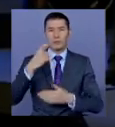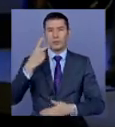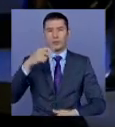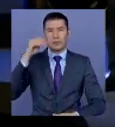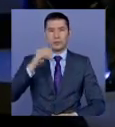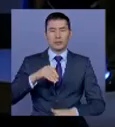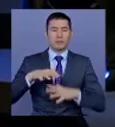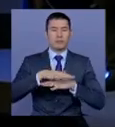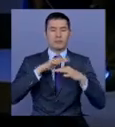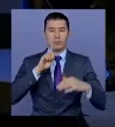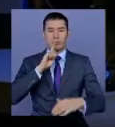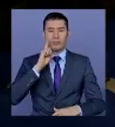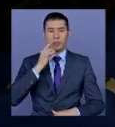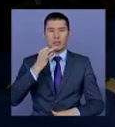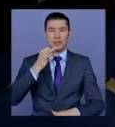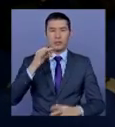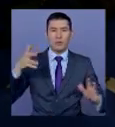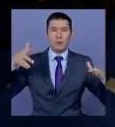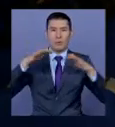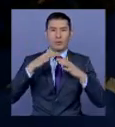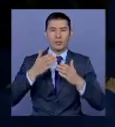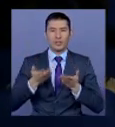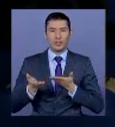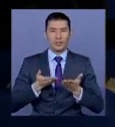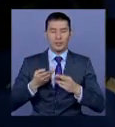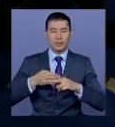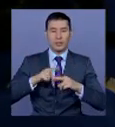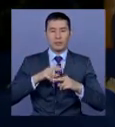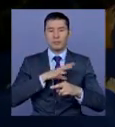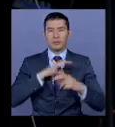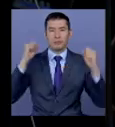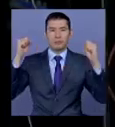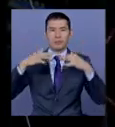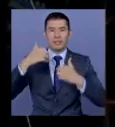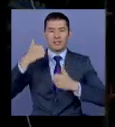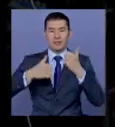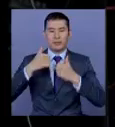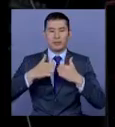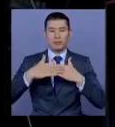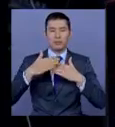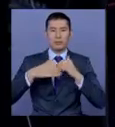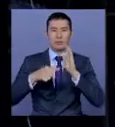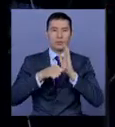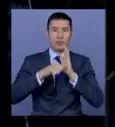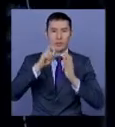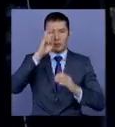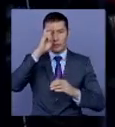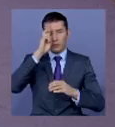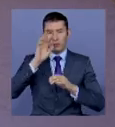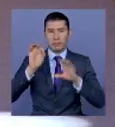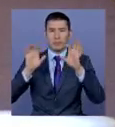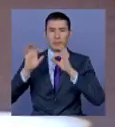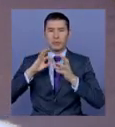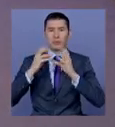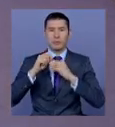ең ірі шара Шымбұлақта бірінші Орталық Азия жастар фестивалінің өтуі болды. Оған 6 мемлекеттің жастары қатысқан еді. Сонымен